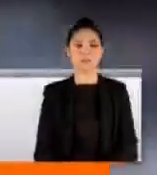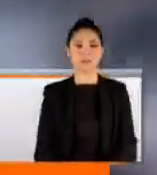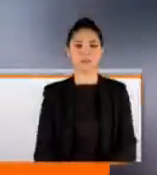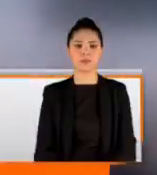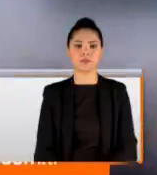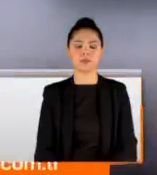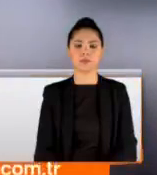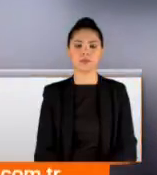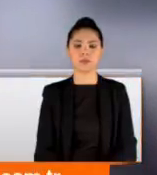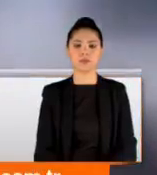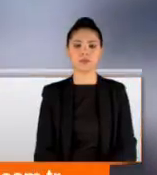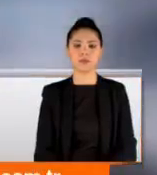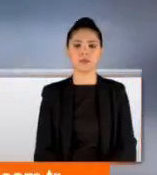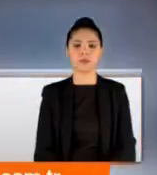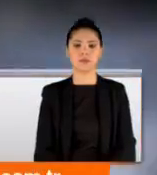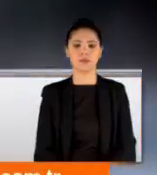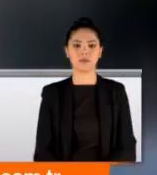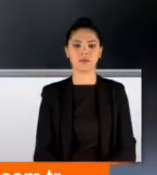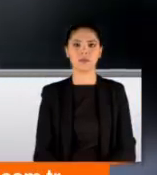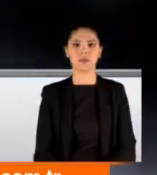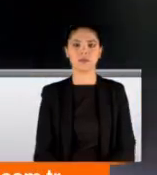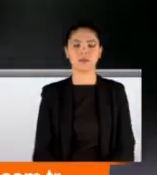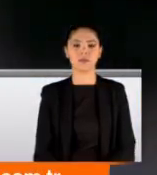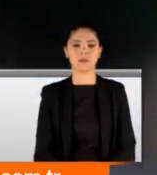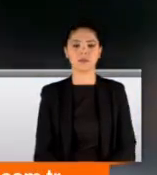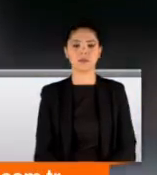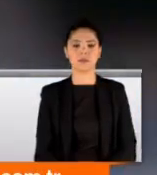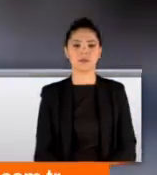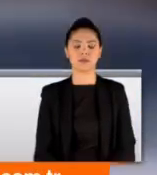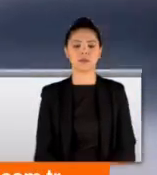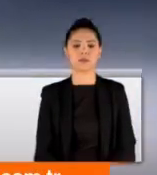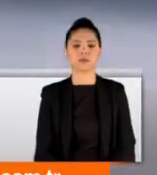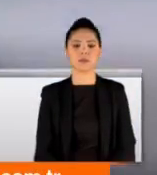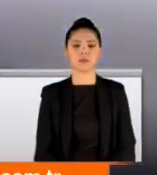Allah Allah, apartman gitti. Allah.